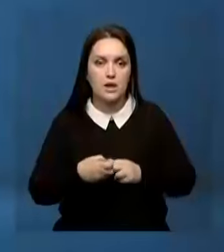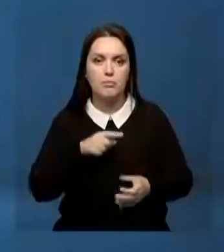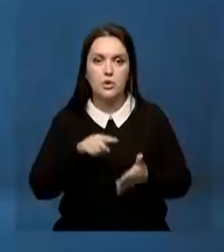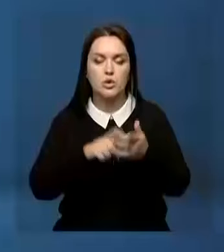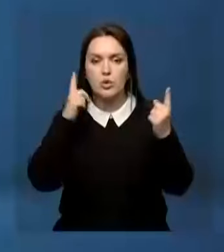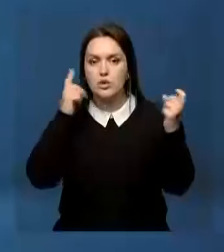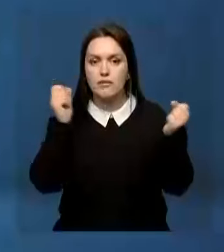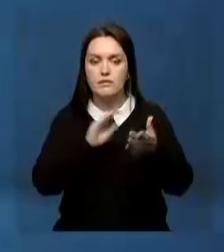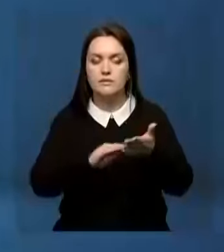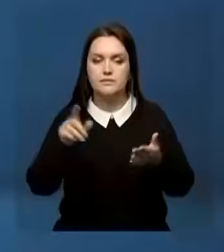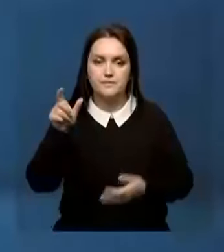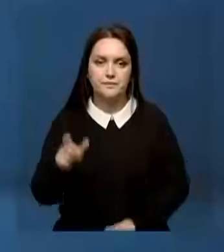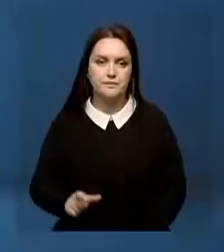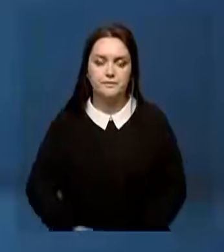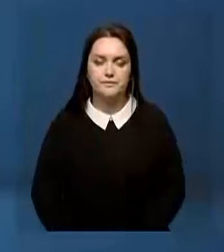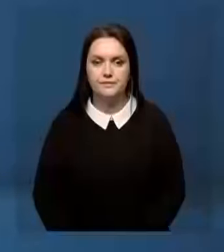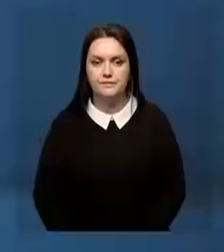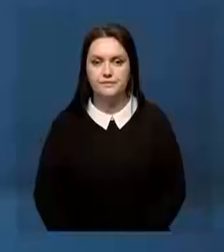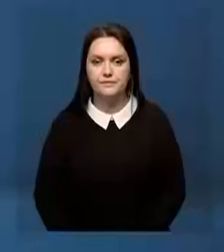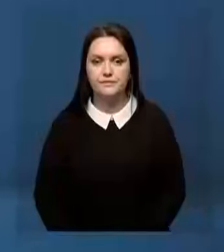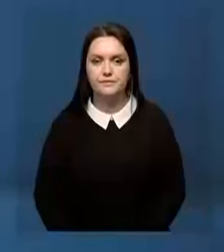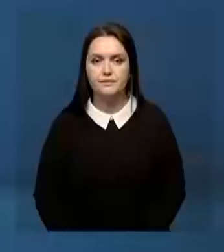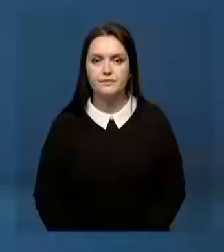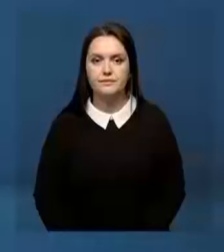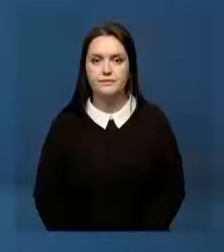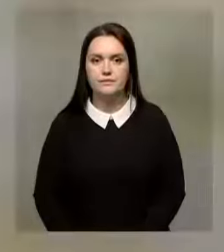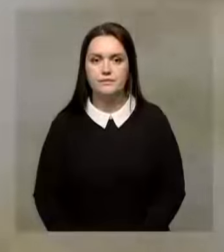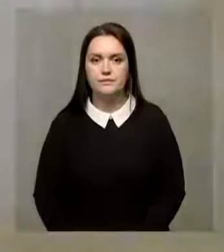эти вопросы, узнавала наш корреспондент Наталья Волкова.